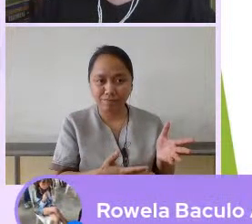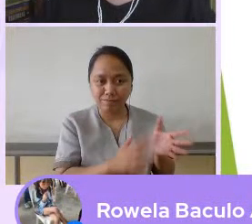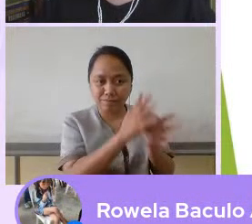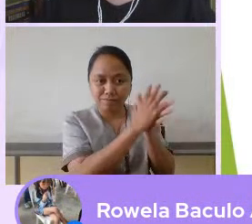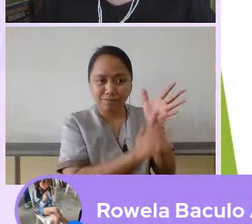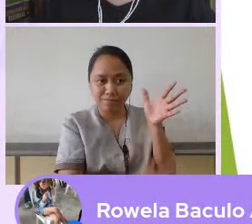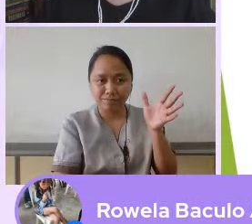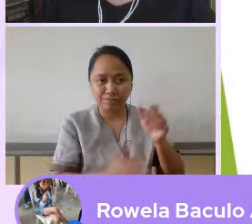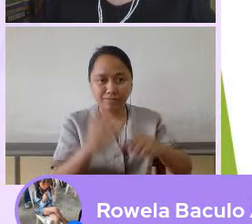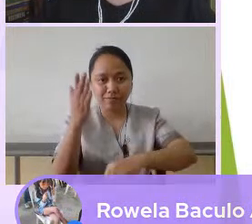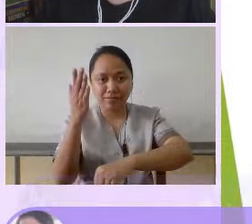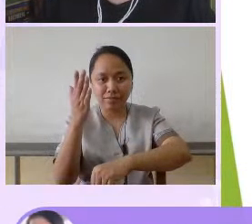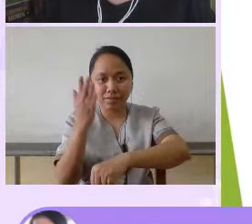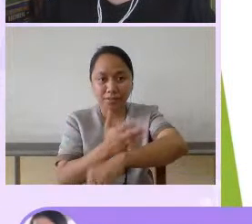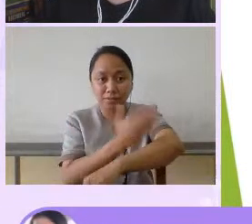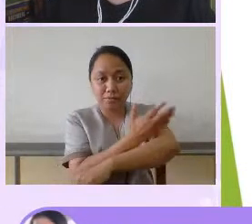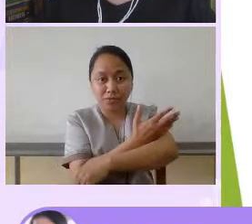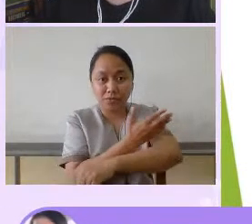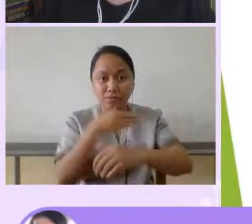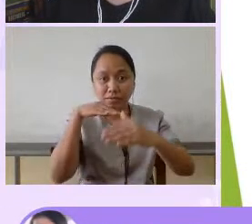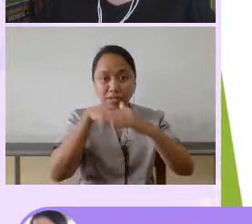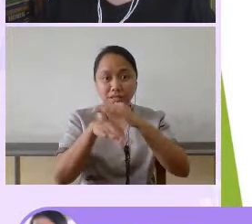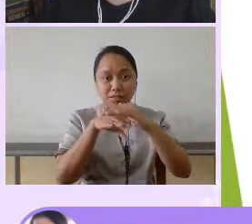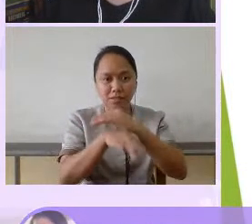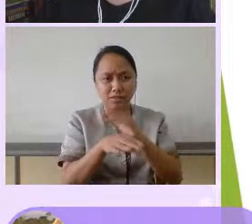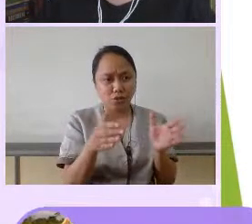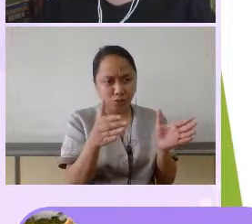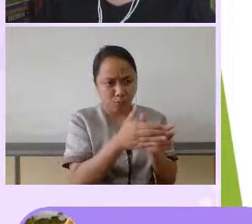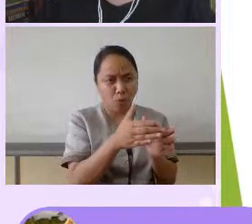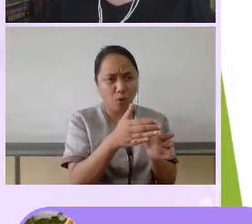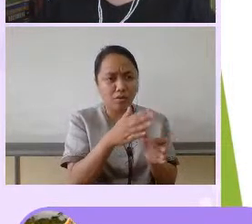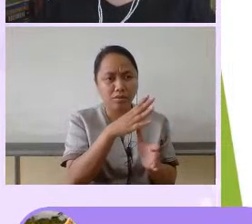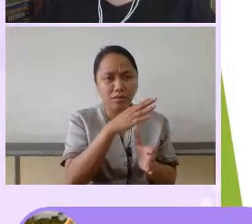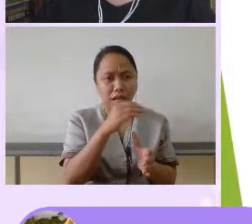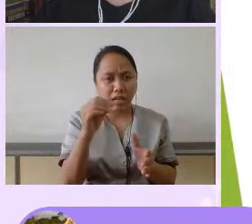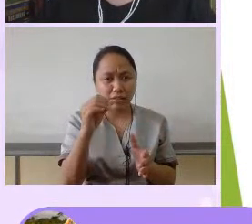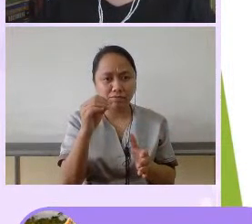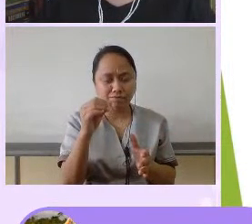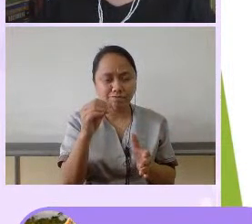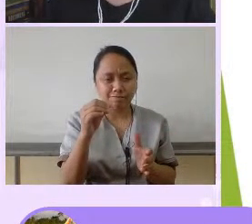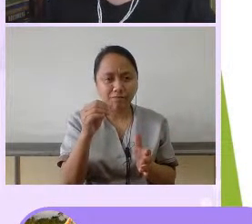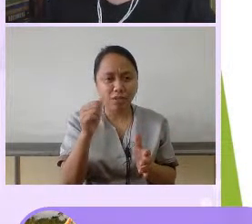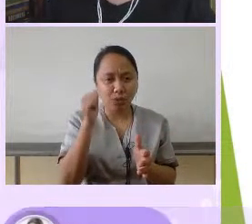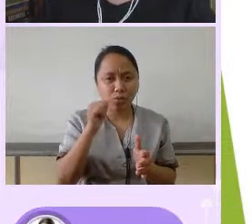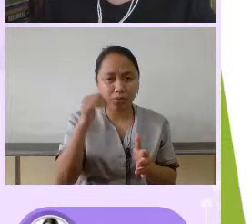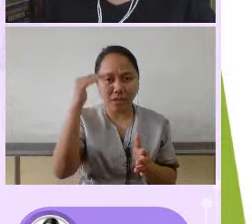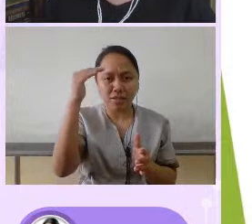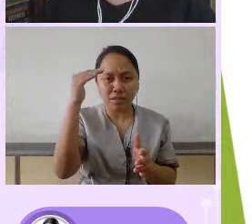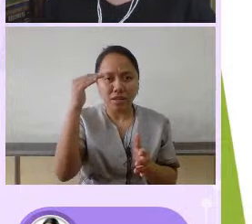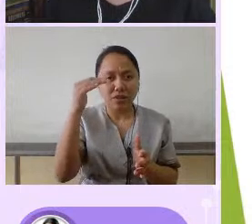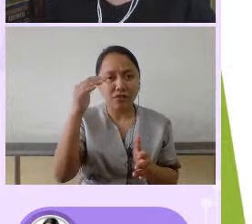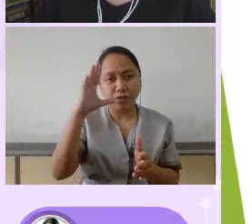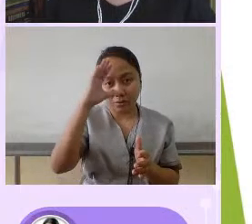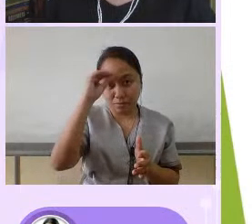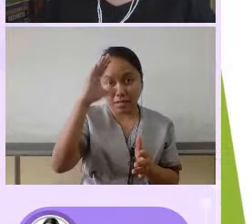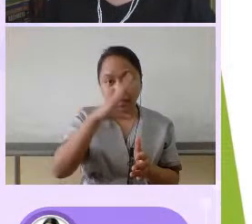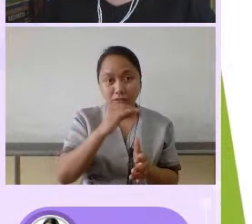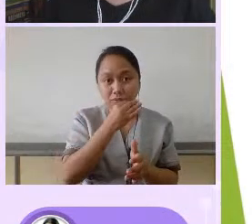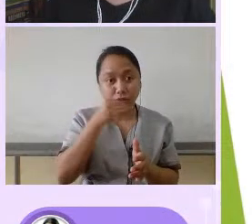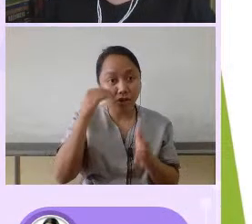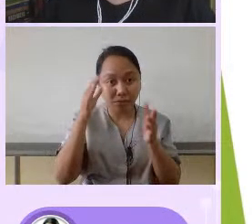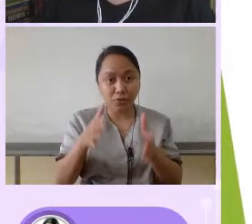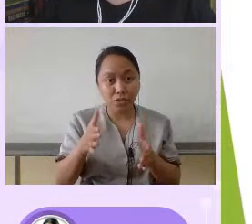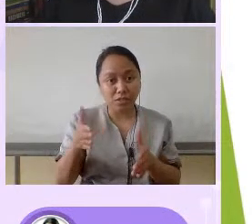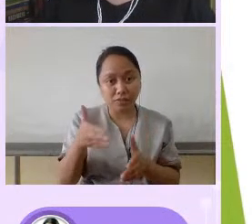improved access of small and marginalized women and men, farmers and fisher folk to economic